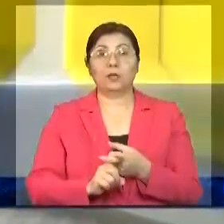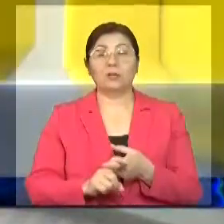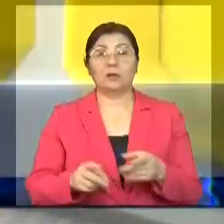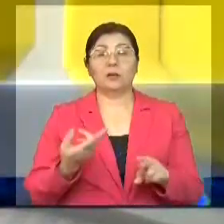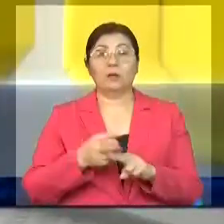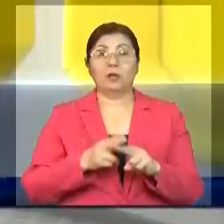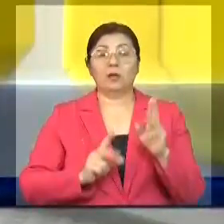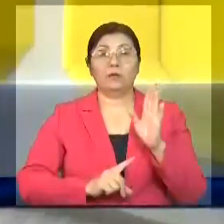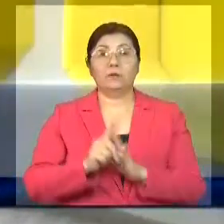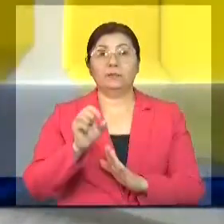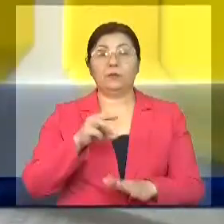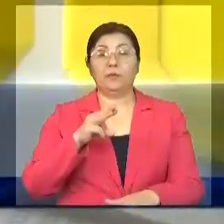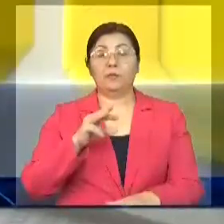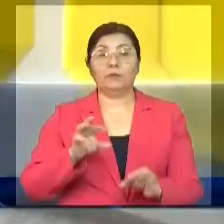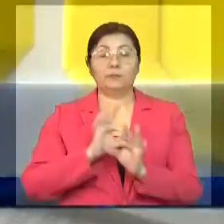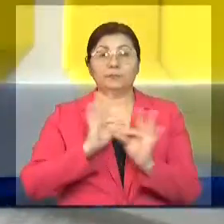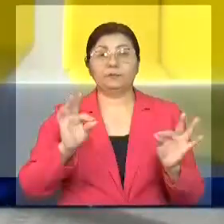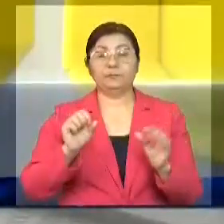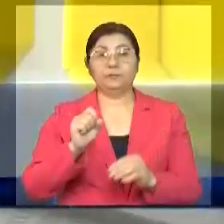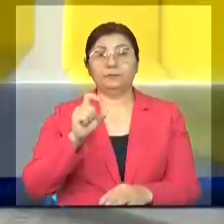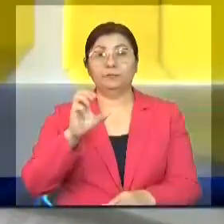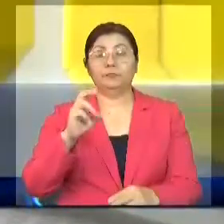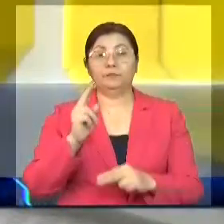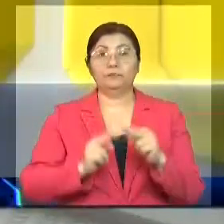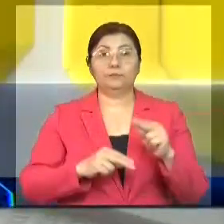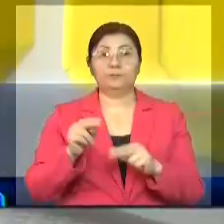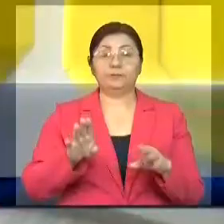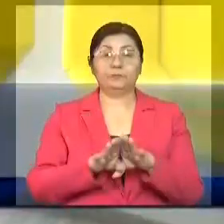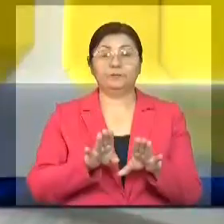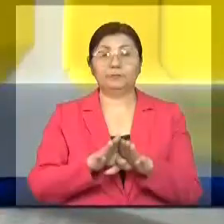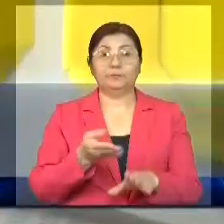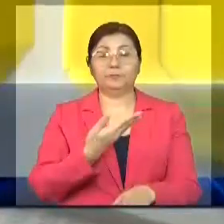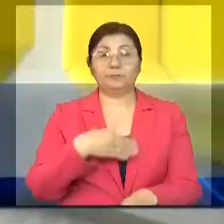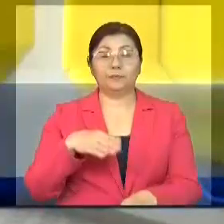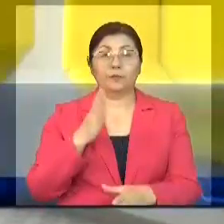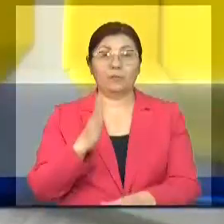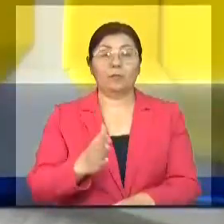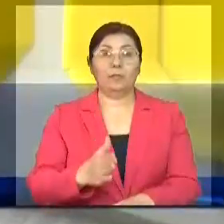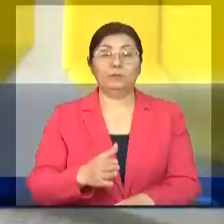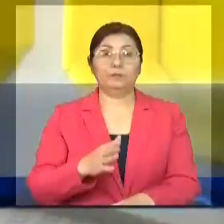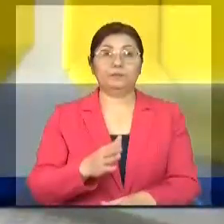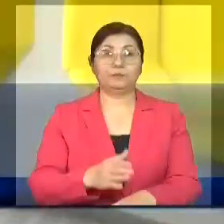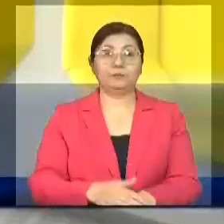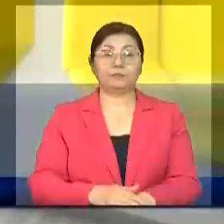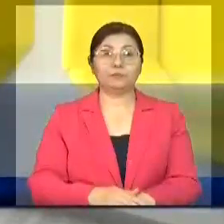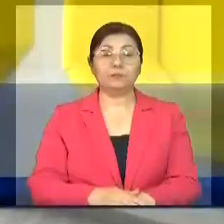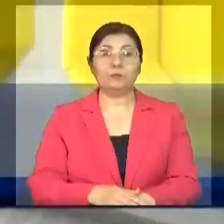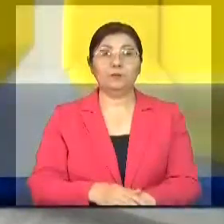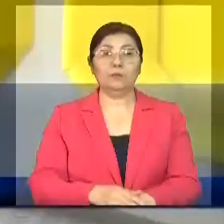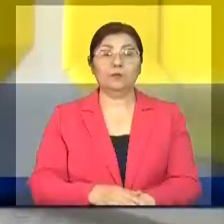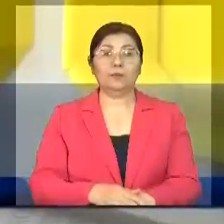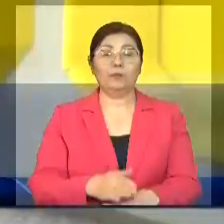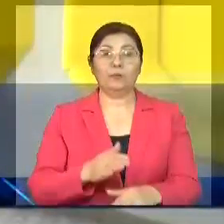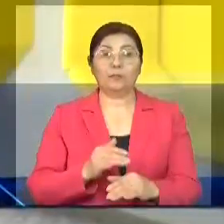бастама атом электр станциясын салу жалпы. Бұл осы біздің өзіміздің болашақ мұрын халық өсіп жатыр ғой. Қалалар дамып